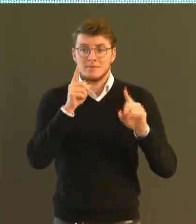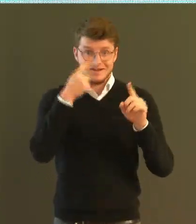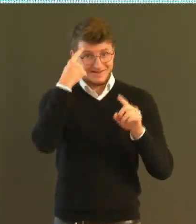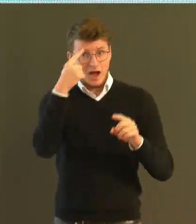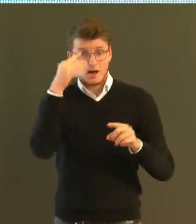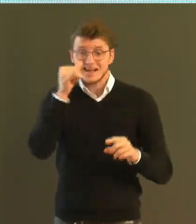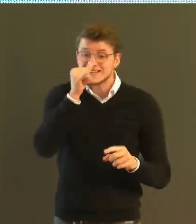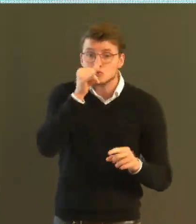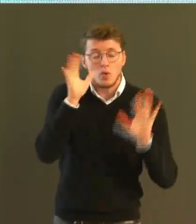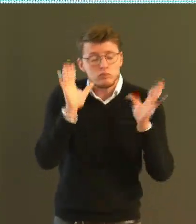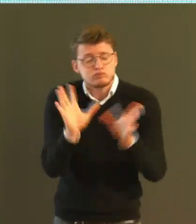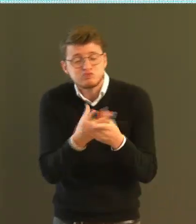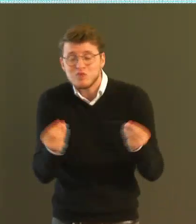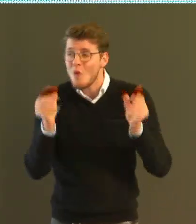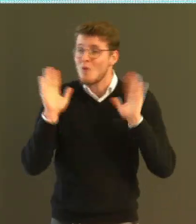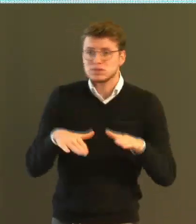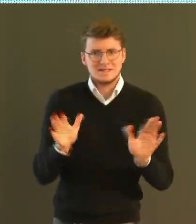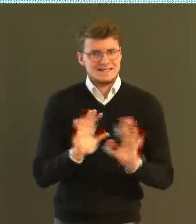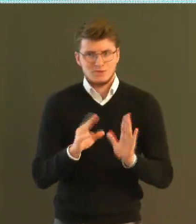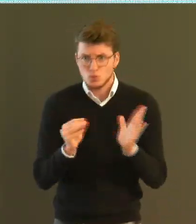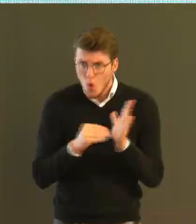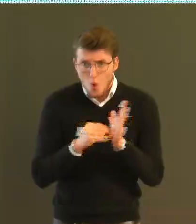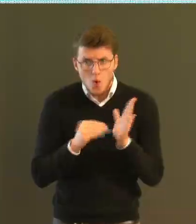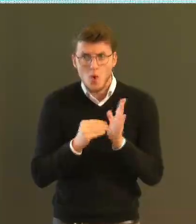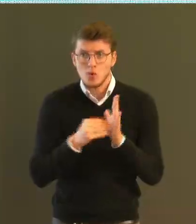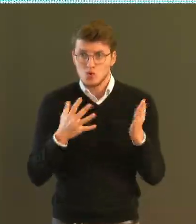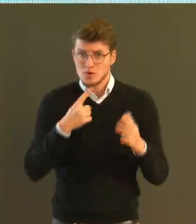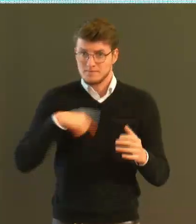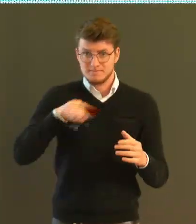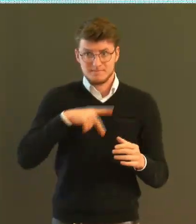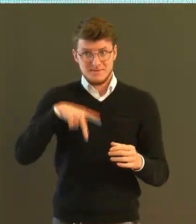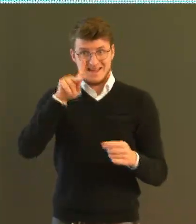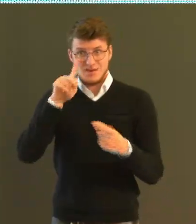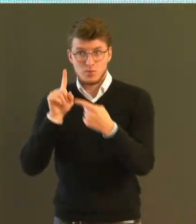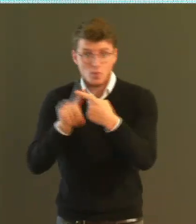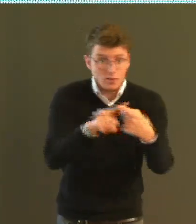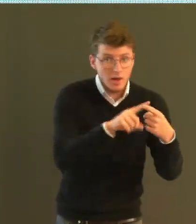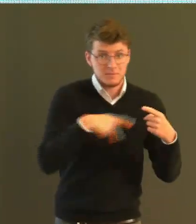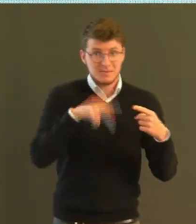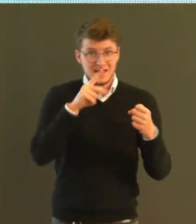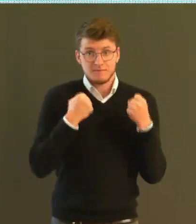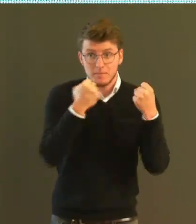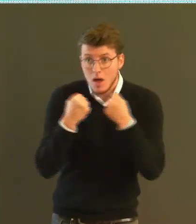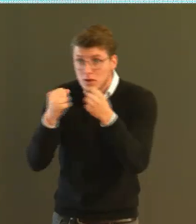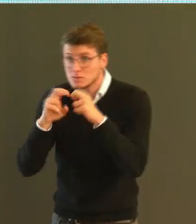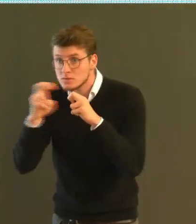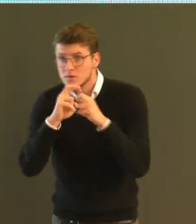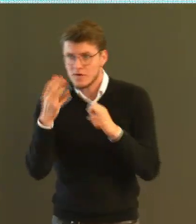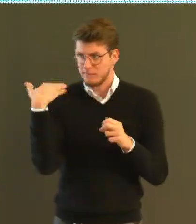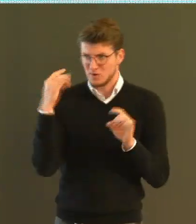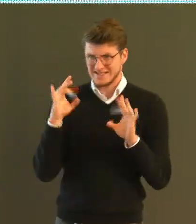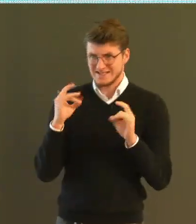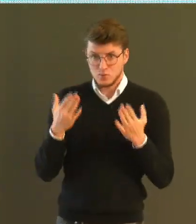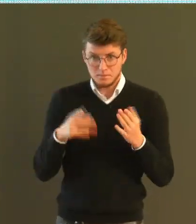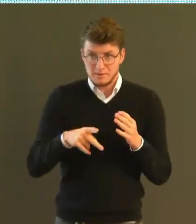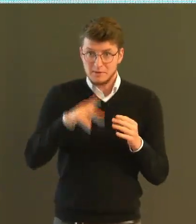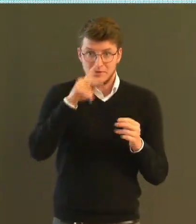même me contacter m car votre placard dans blood ties